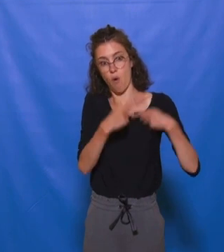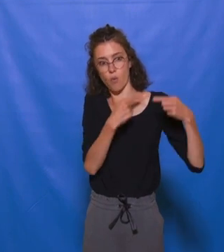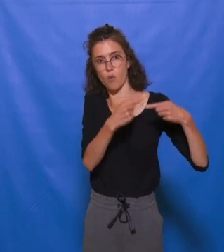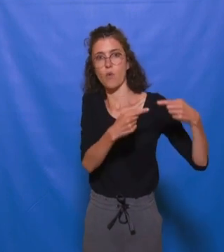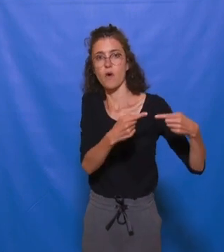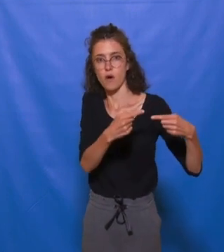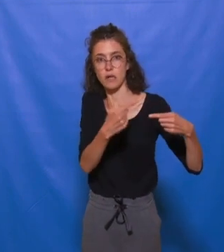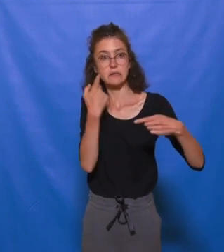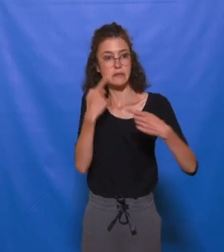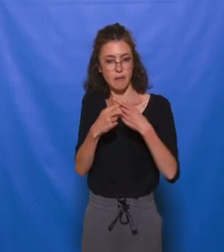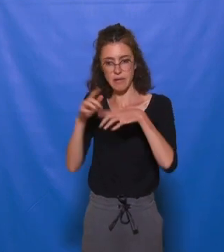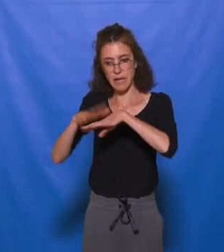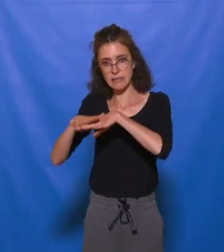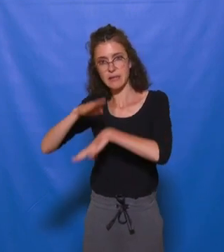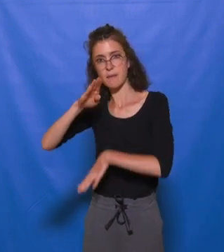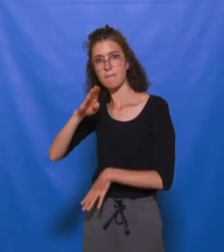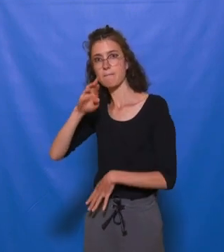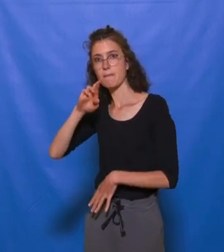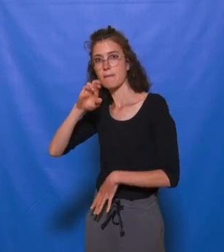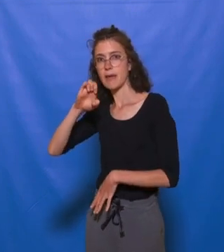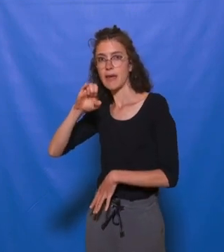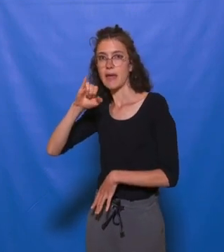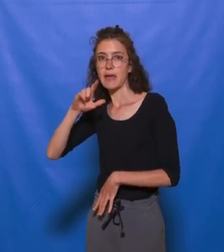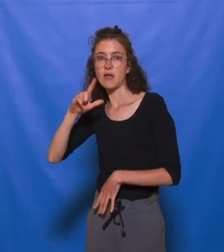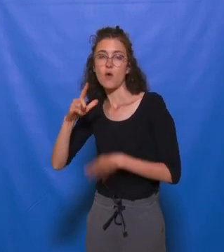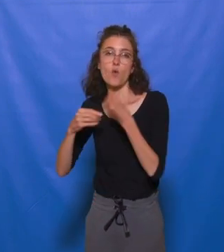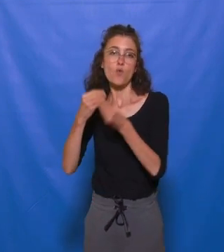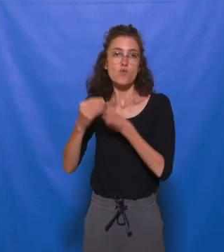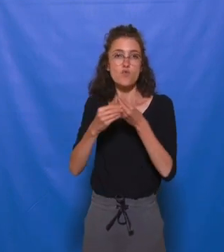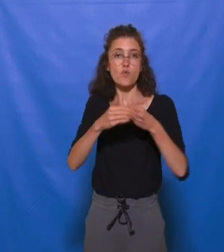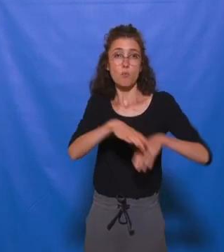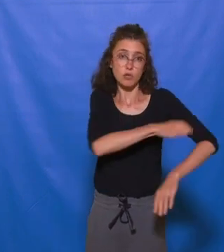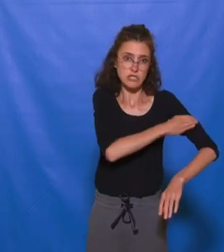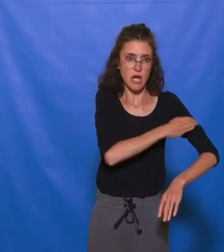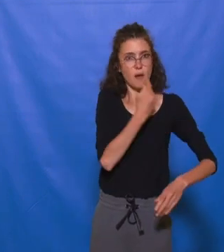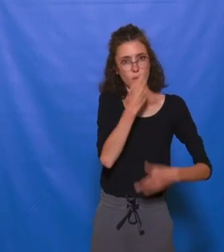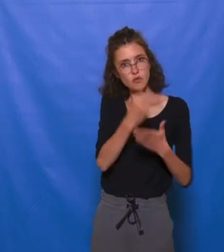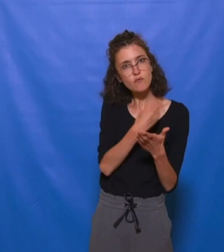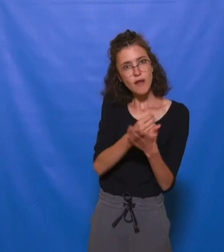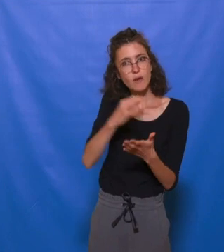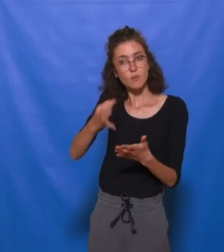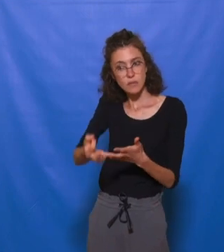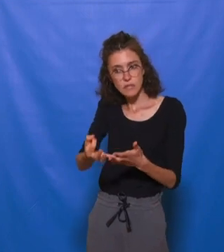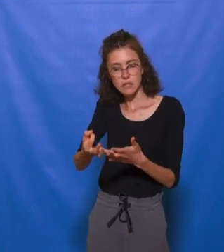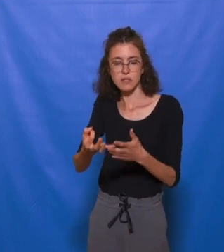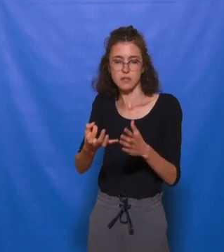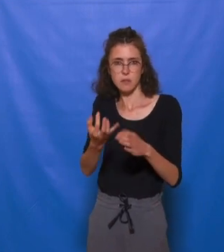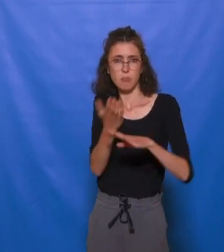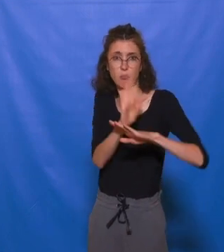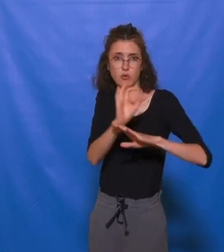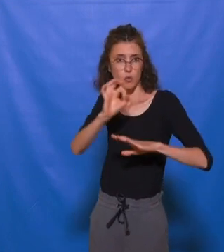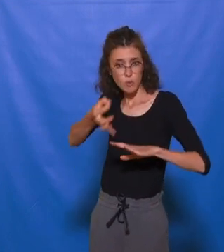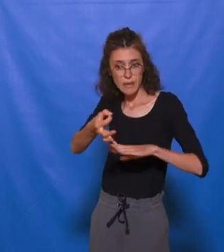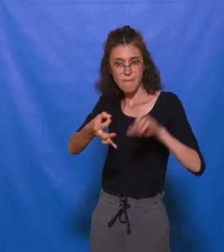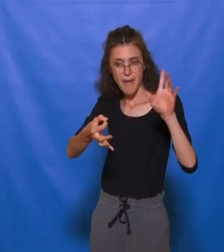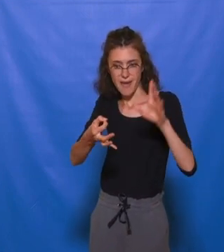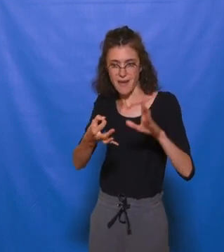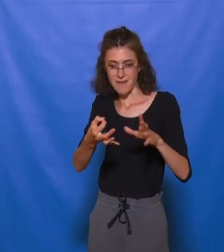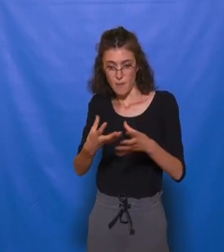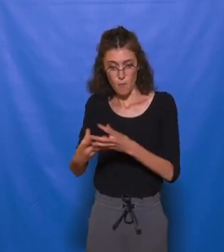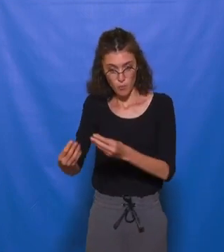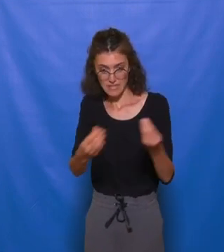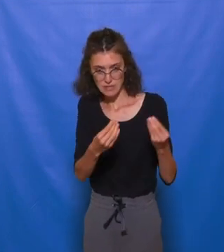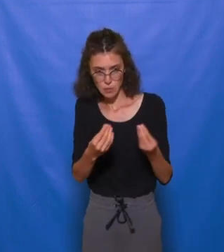C'est vraiment une bonne nouvelle et je le souligne. Malheureusement, pour les habitants, et je les comprends, c'est encore du temps qui est